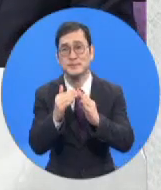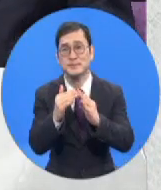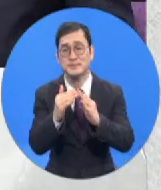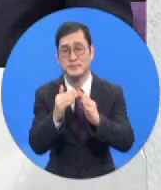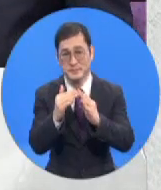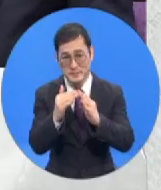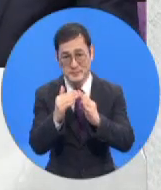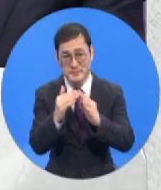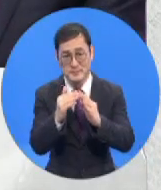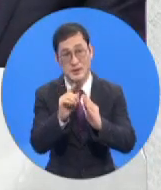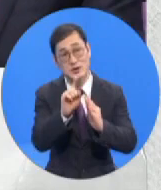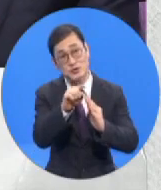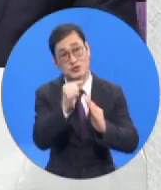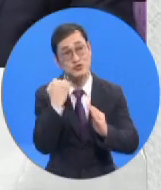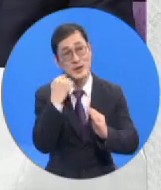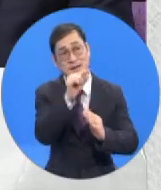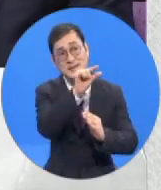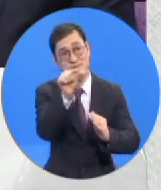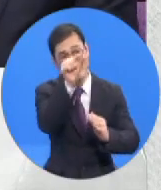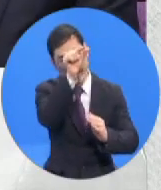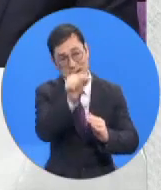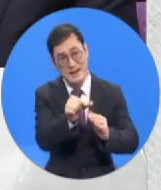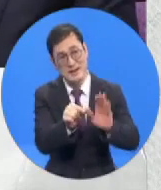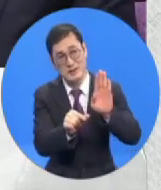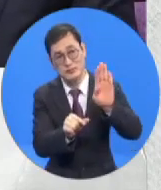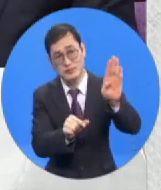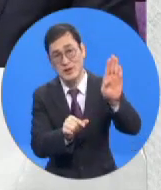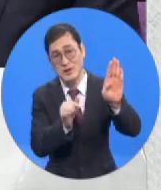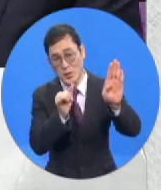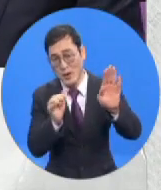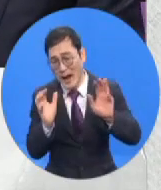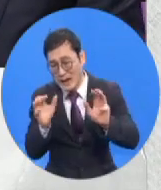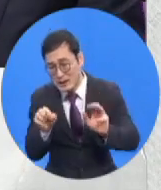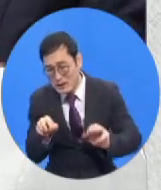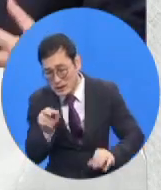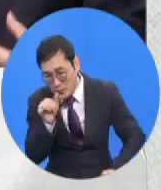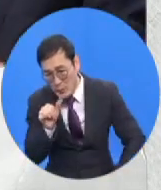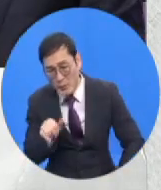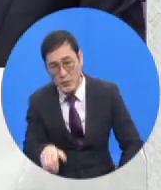했을까 이런 생각들을 해보면